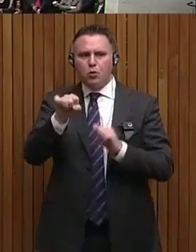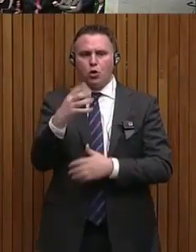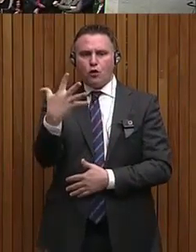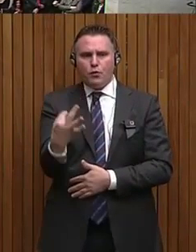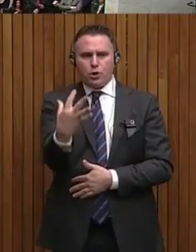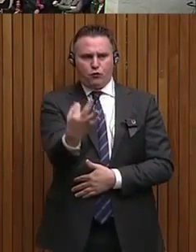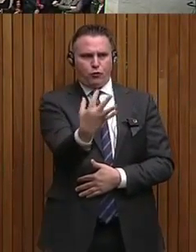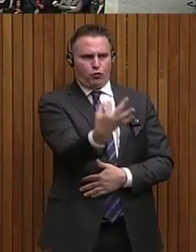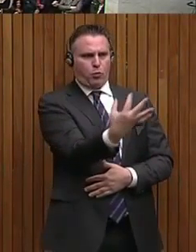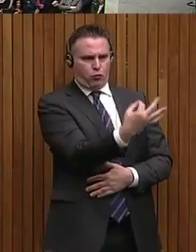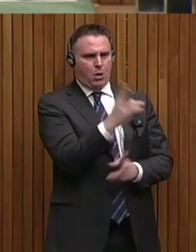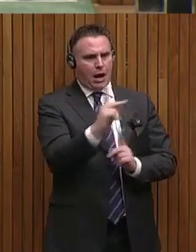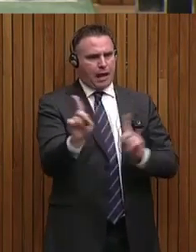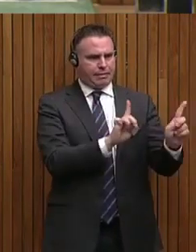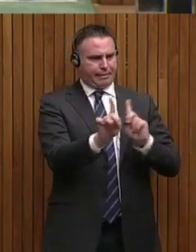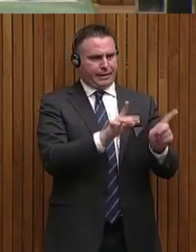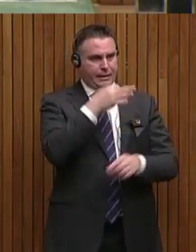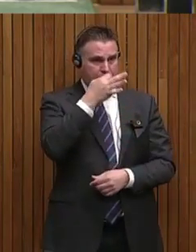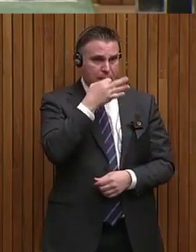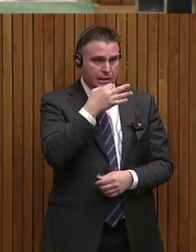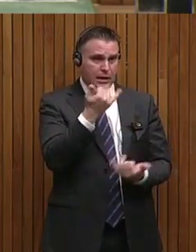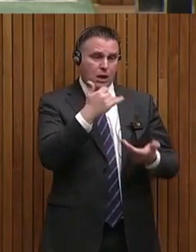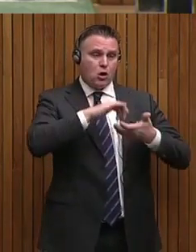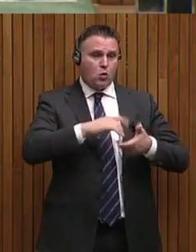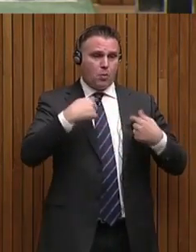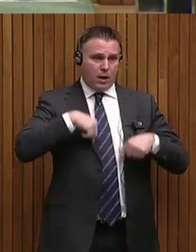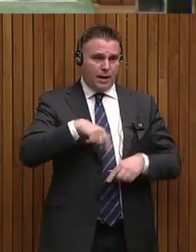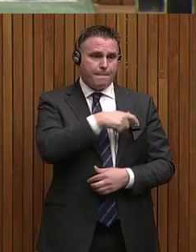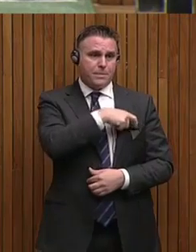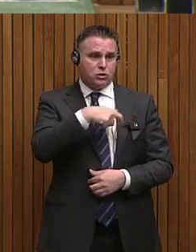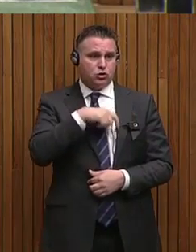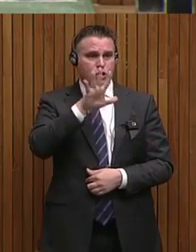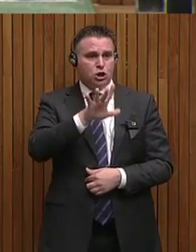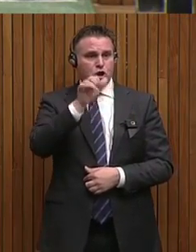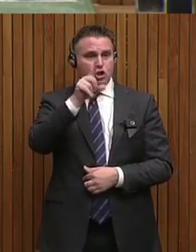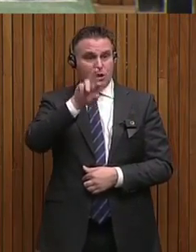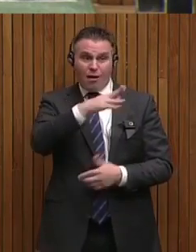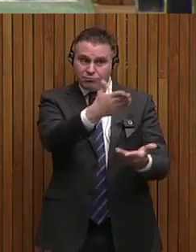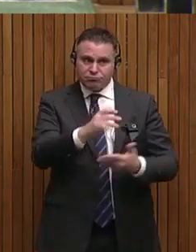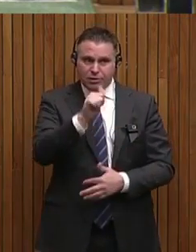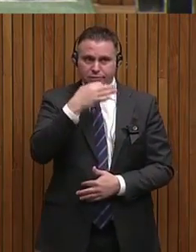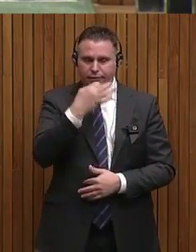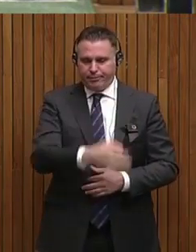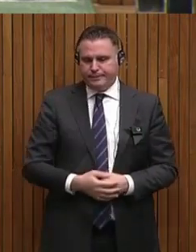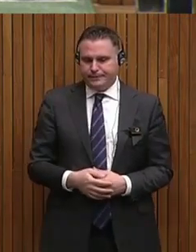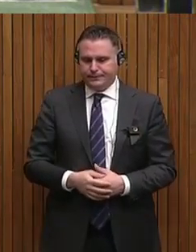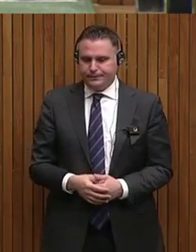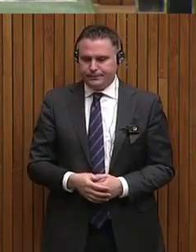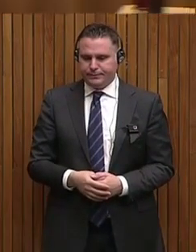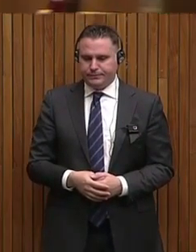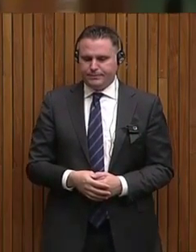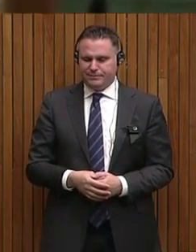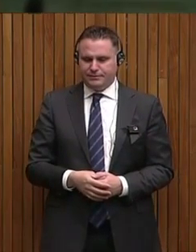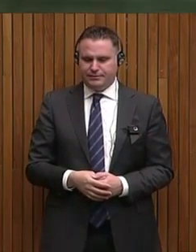je 5 Minuten zu Wort kommen. Und in diesem Sinne, Herr Kluppertmann, Magister Andreas Schieder, sind Sie am Wort.